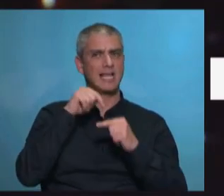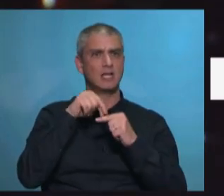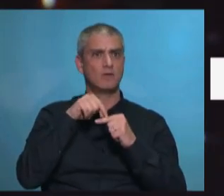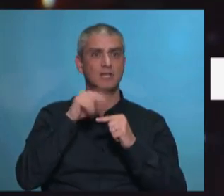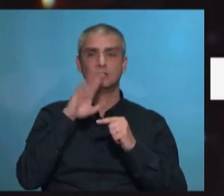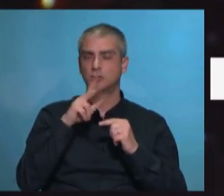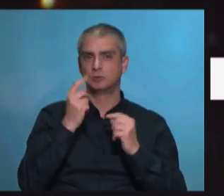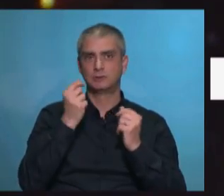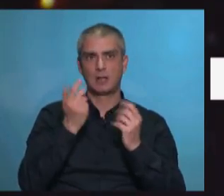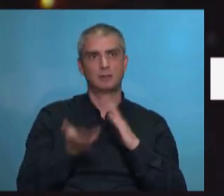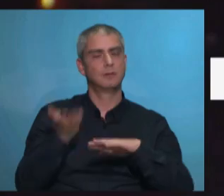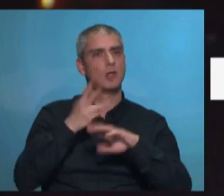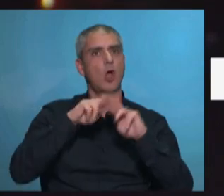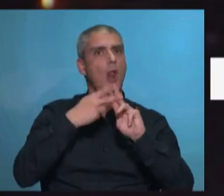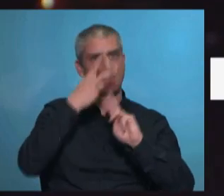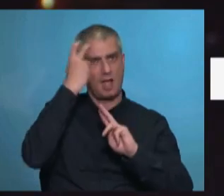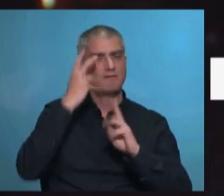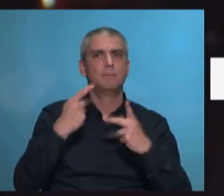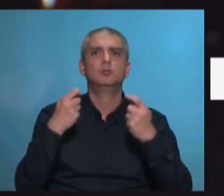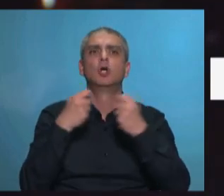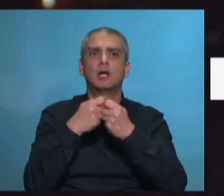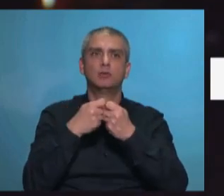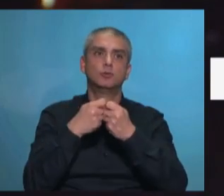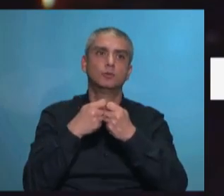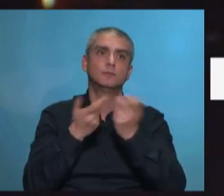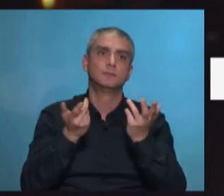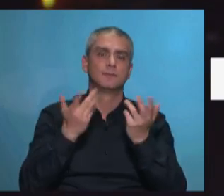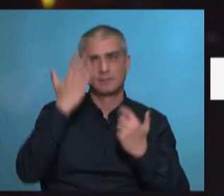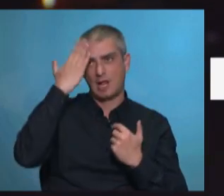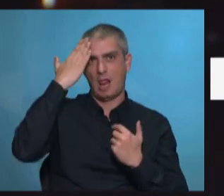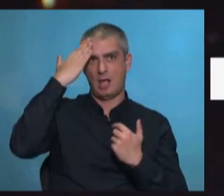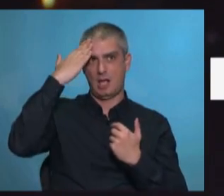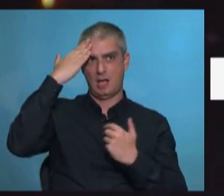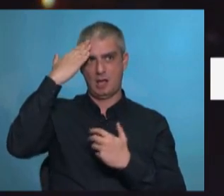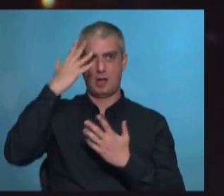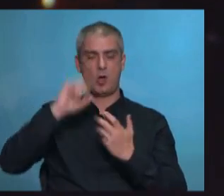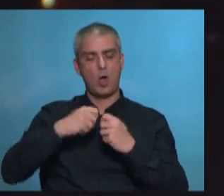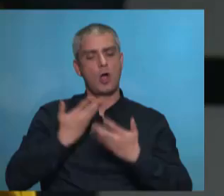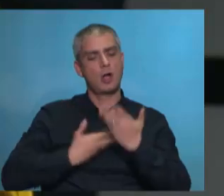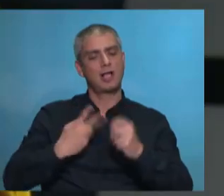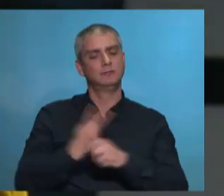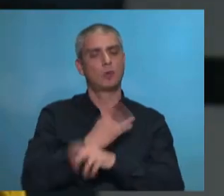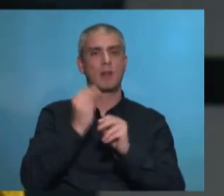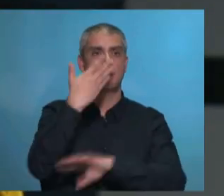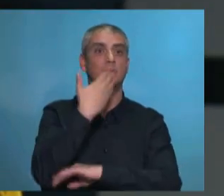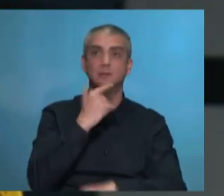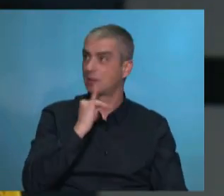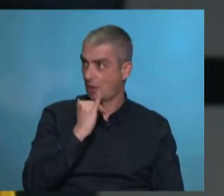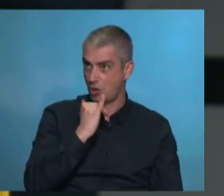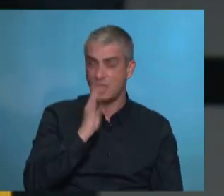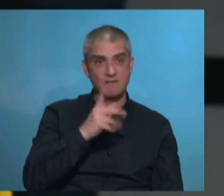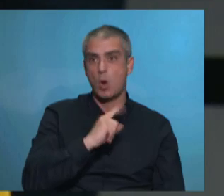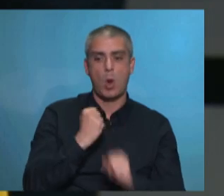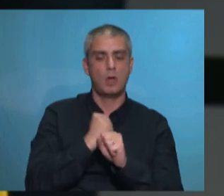איזושהי התעוררות בעולם הערבי בכל הנוגע להכרה, נכון. או נרמול עם ישראל. נכון, גם אם זה לא נעשה